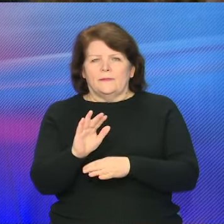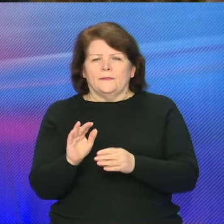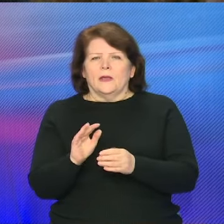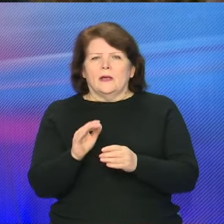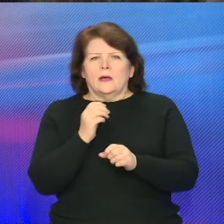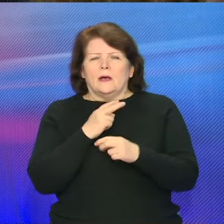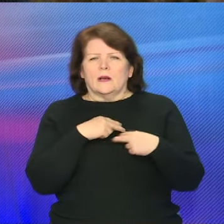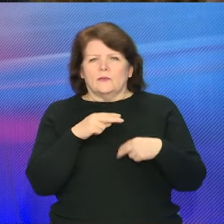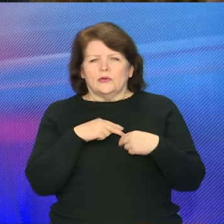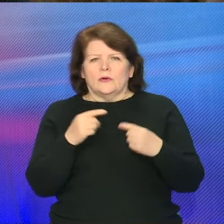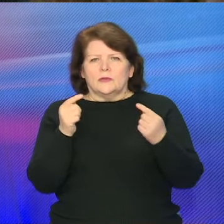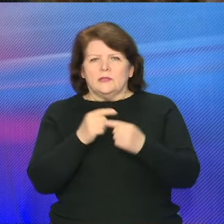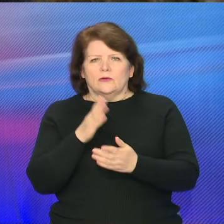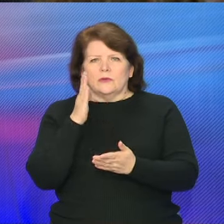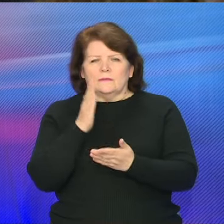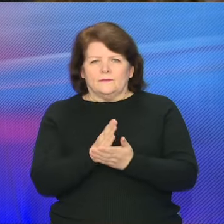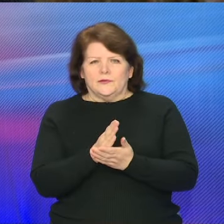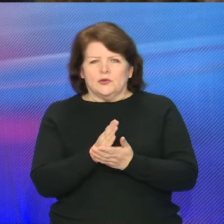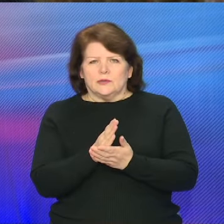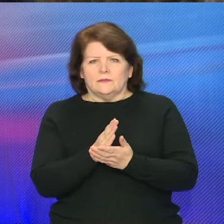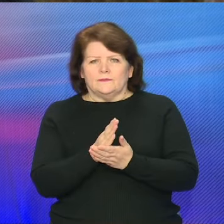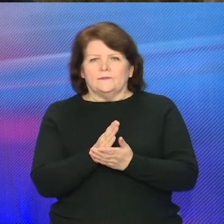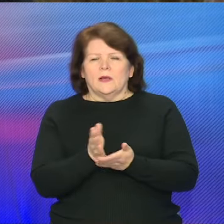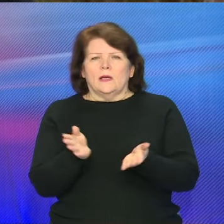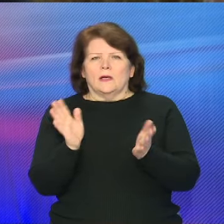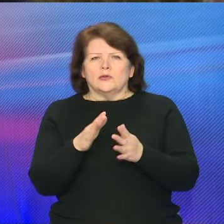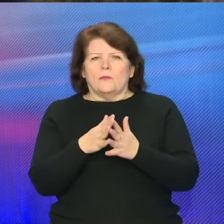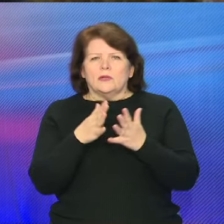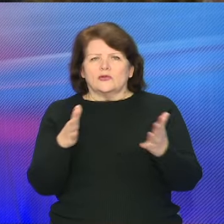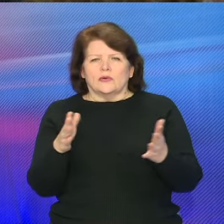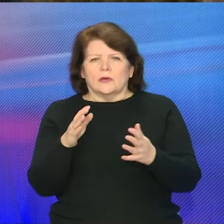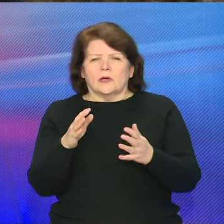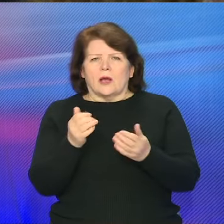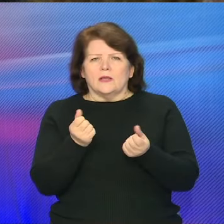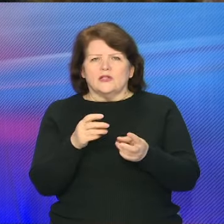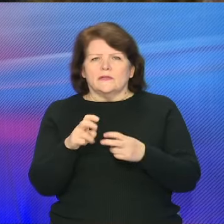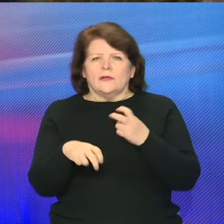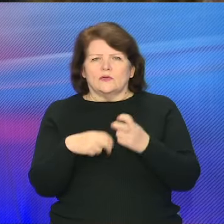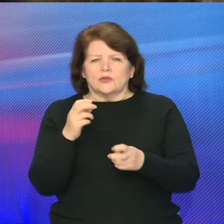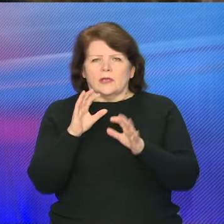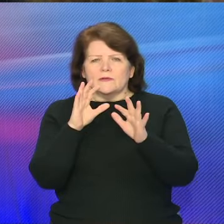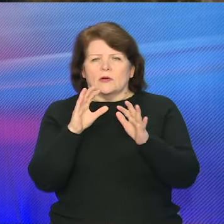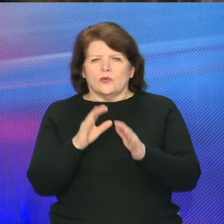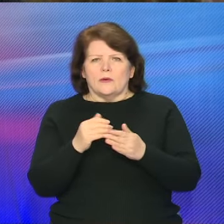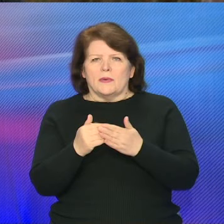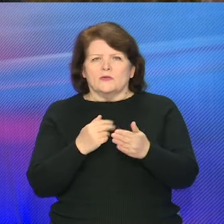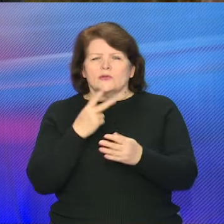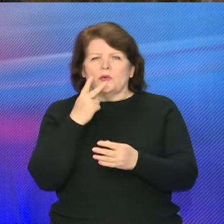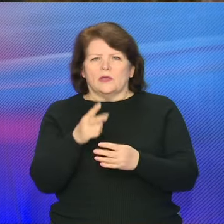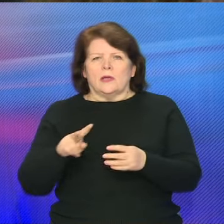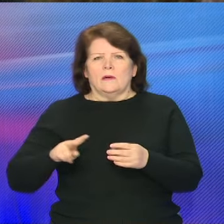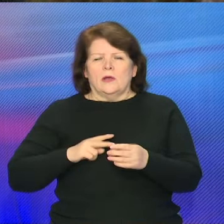работа определенная, конечно, ведется, но и остается большое количество нарушений. Законодательством предусмотрена